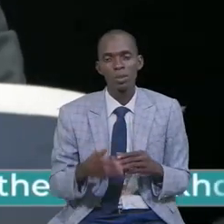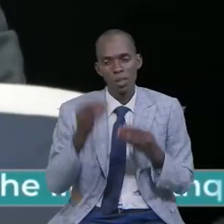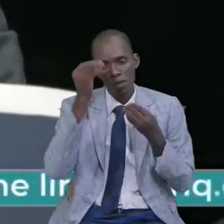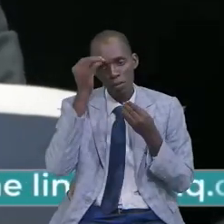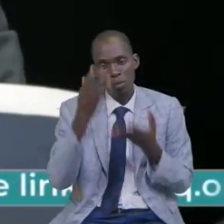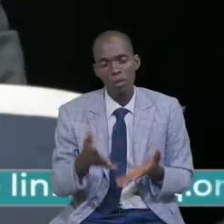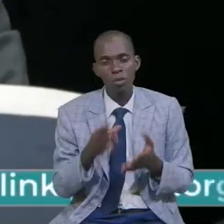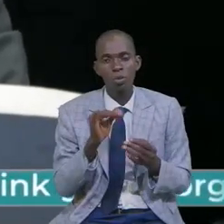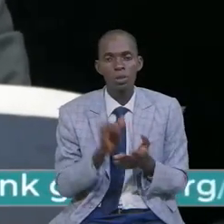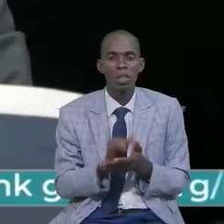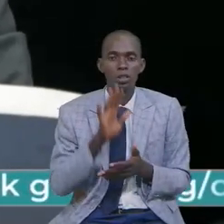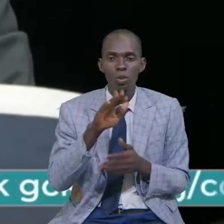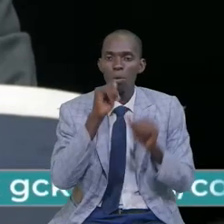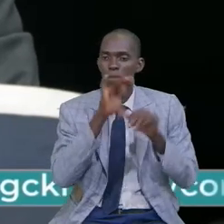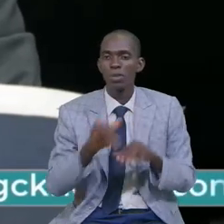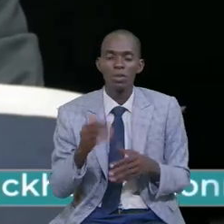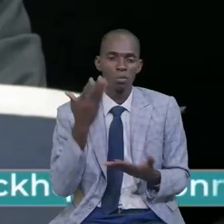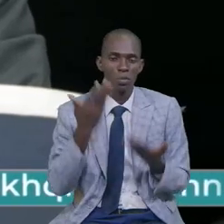pour que vos bénédictions soient complètes.